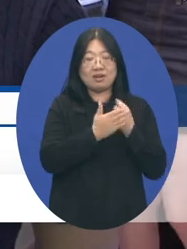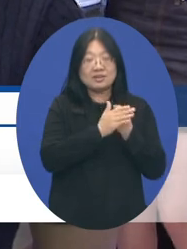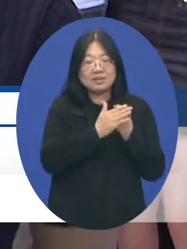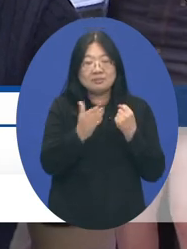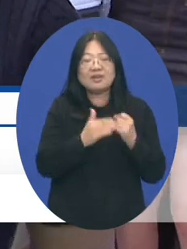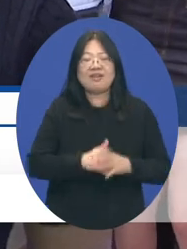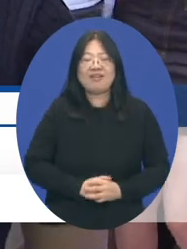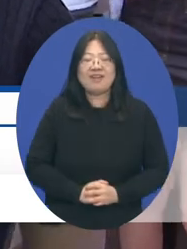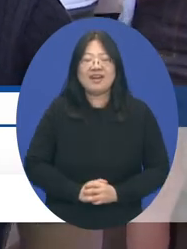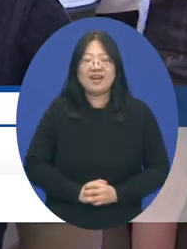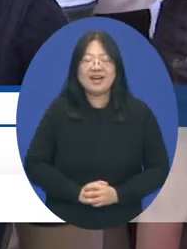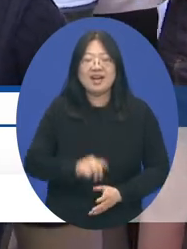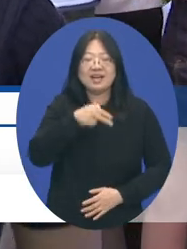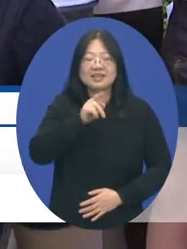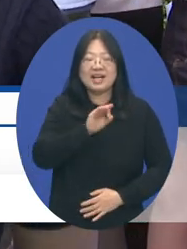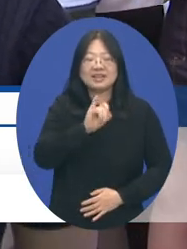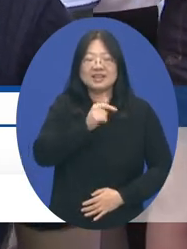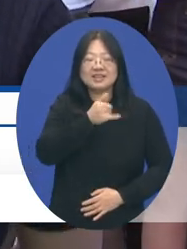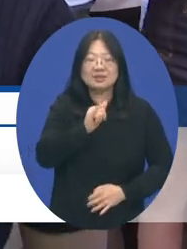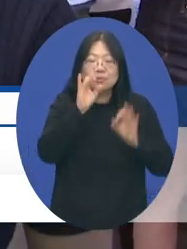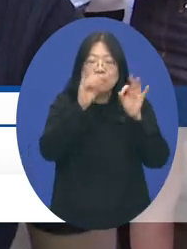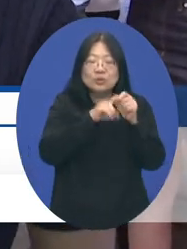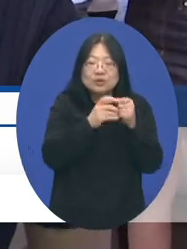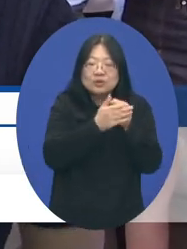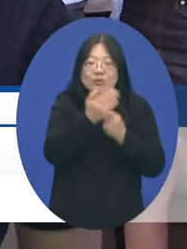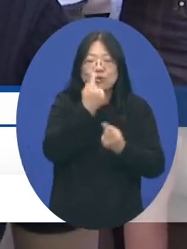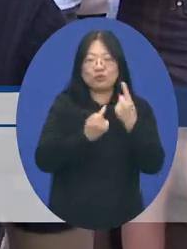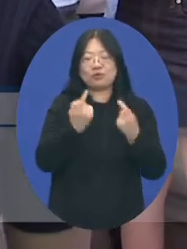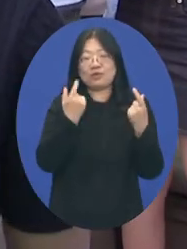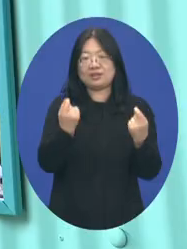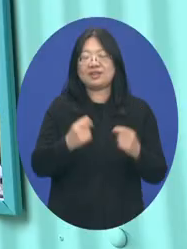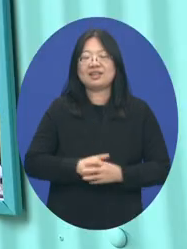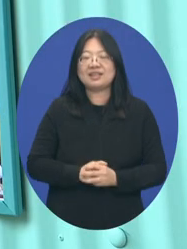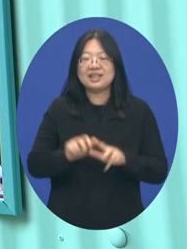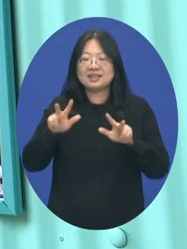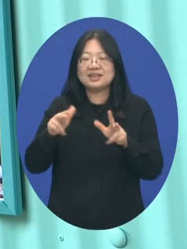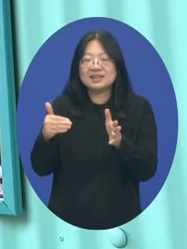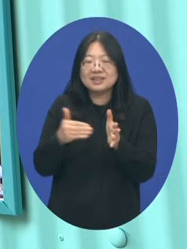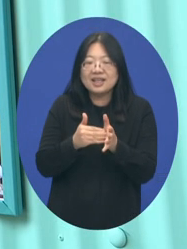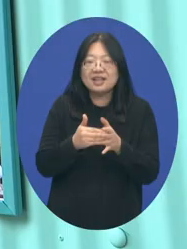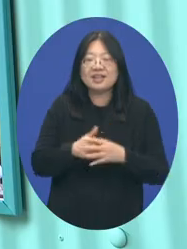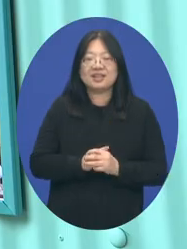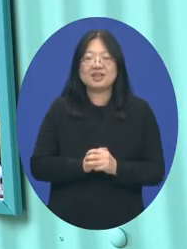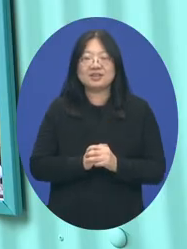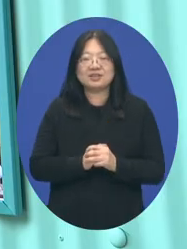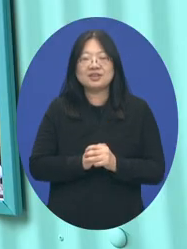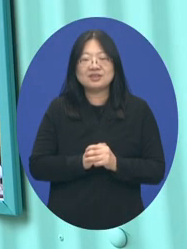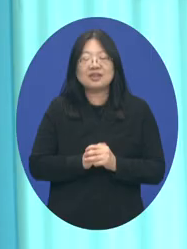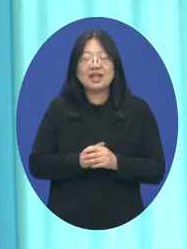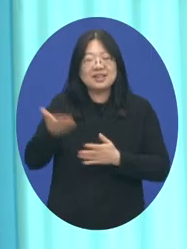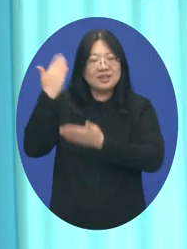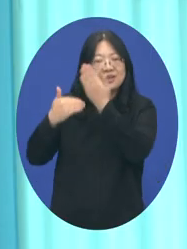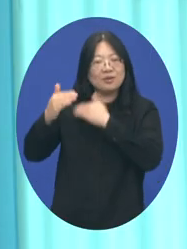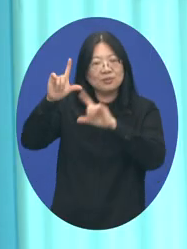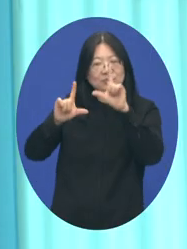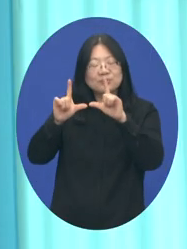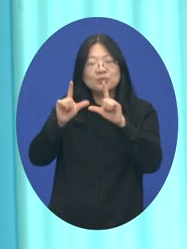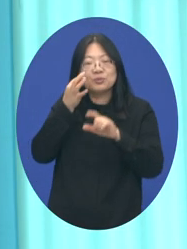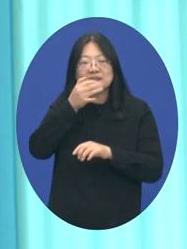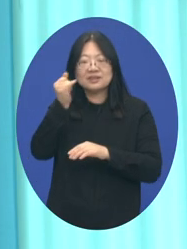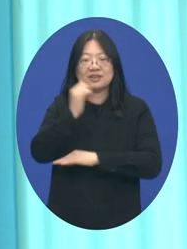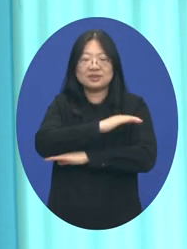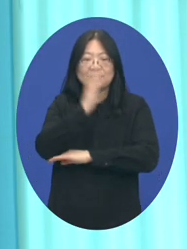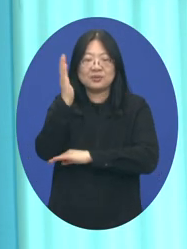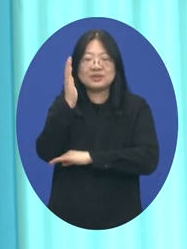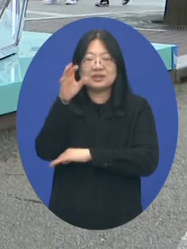같고 일부러 샤이니 보려고 오는 분들도 많아질 것 같긴 해요. 지금까지 발매된 앨범의 발자취를 살펴볼 수 있는